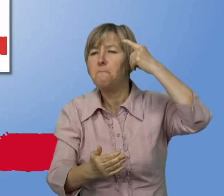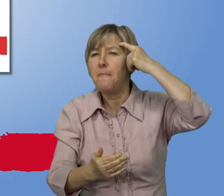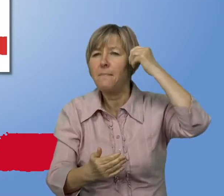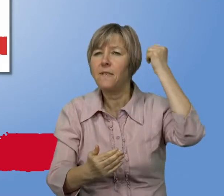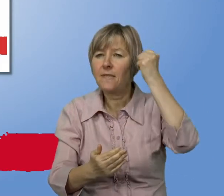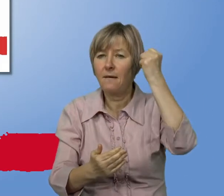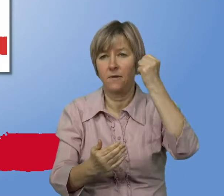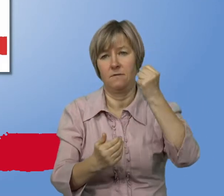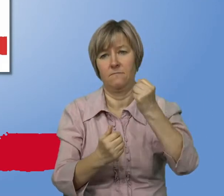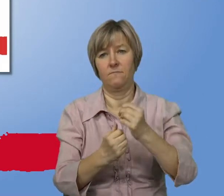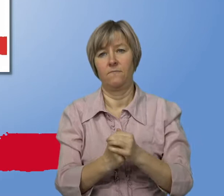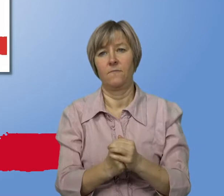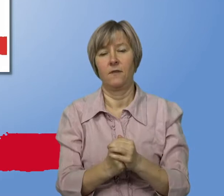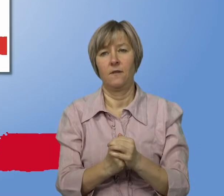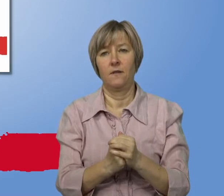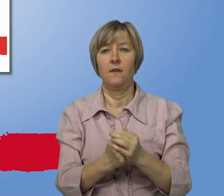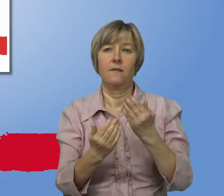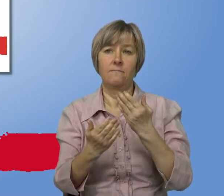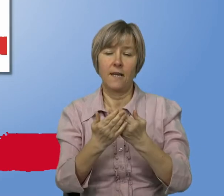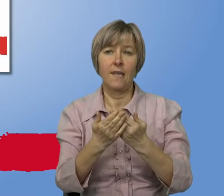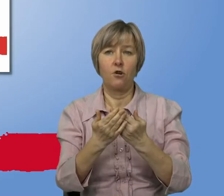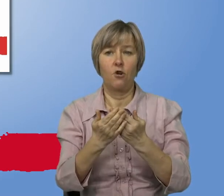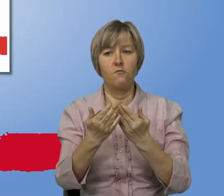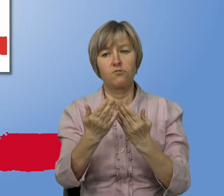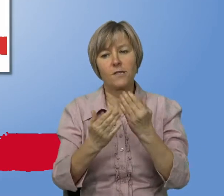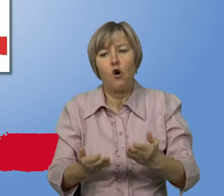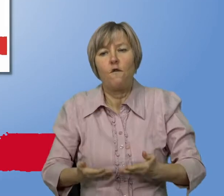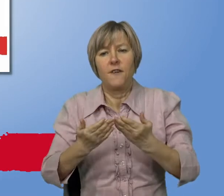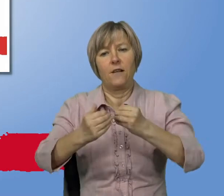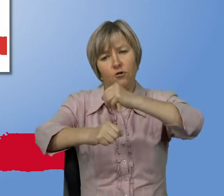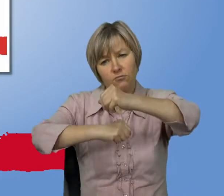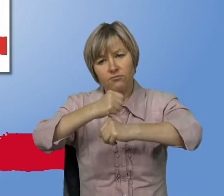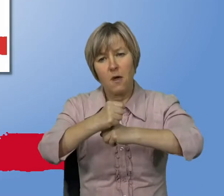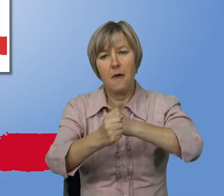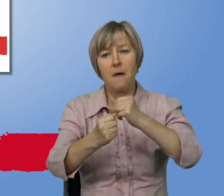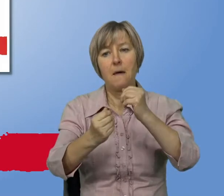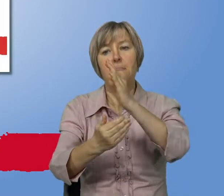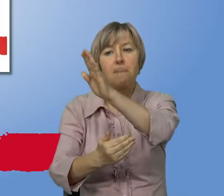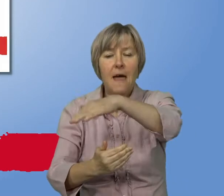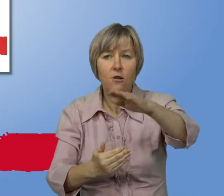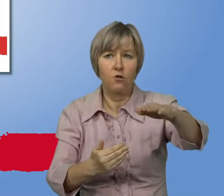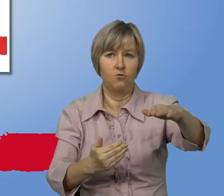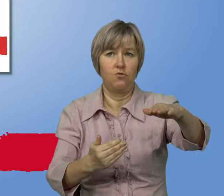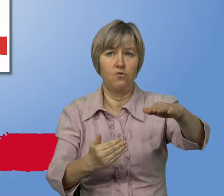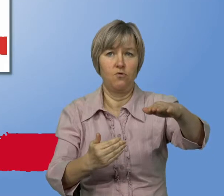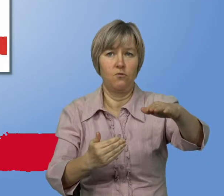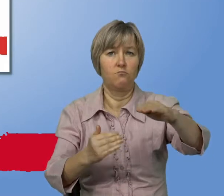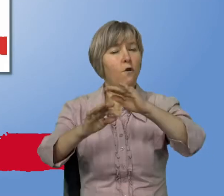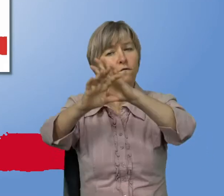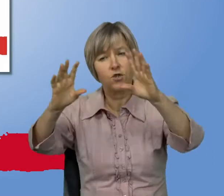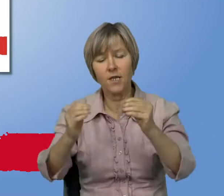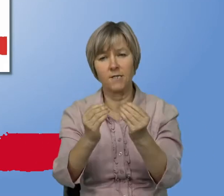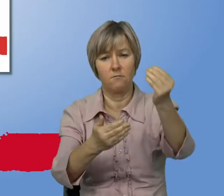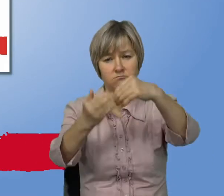konsekwentnie, dzięki ofiarności całego narodu, bo przecież na ten pomnik składali się wszyscy,